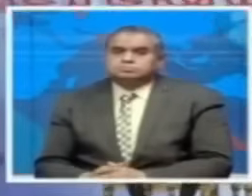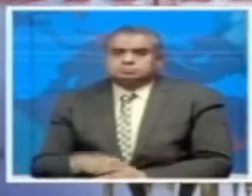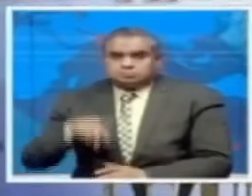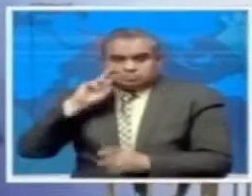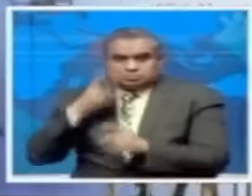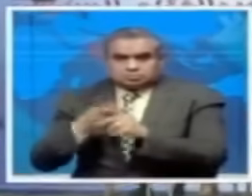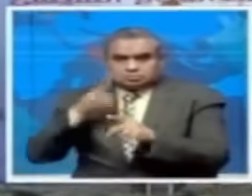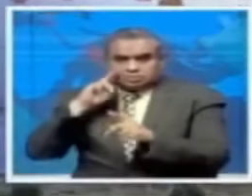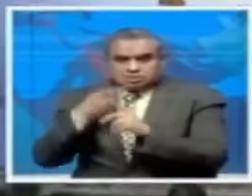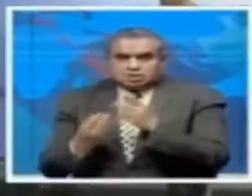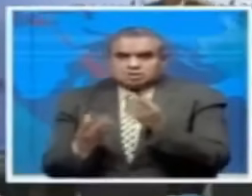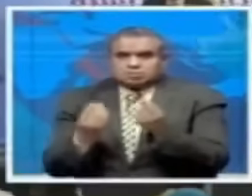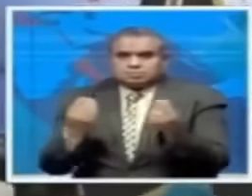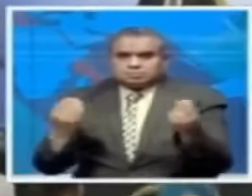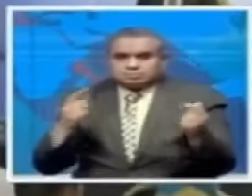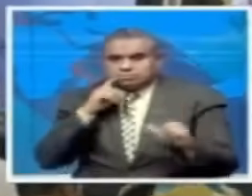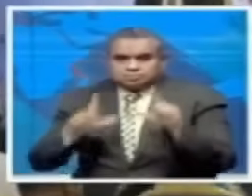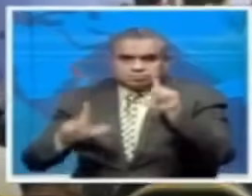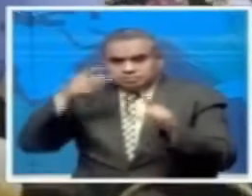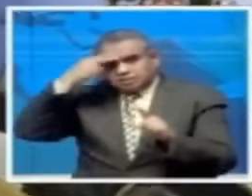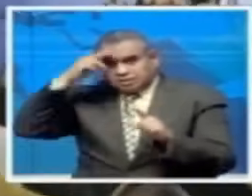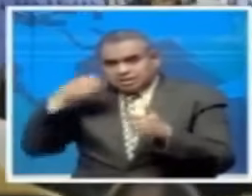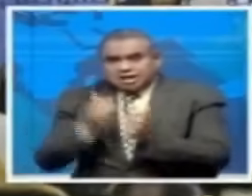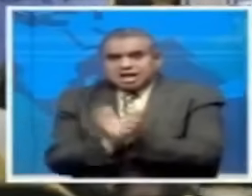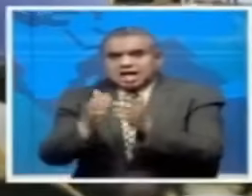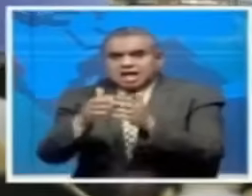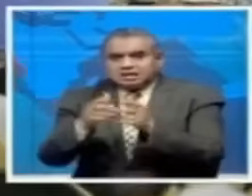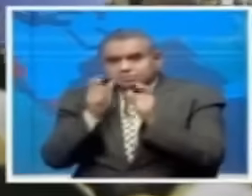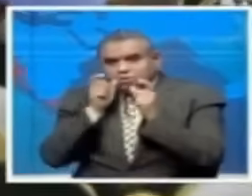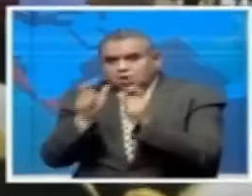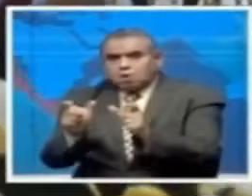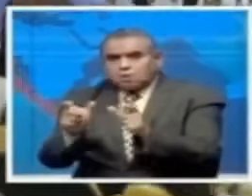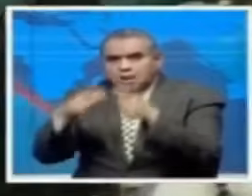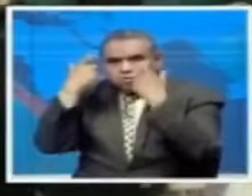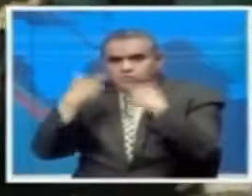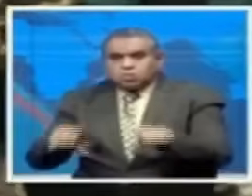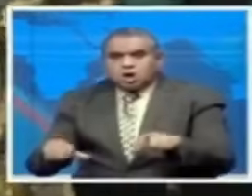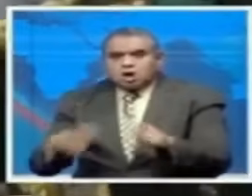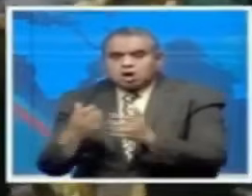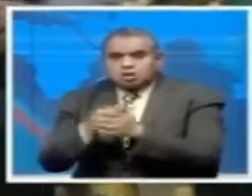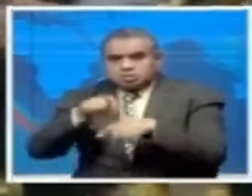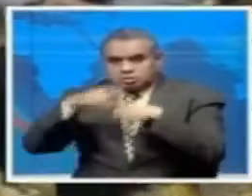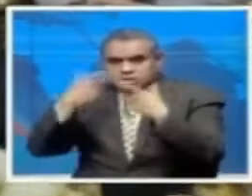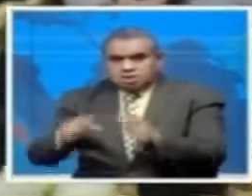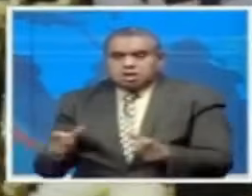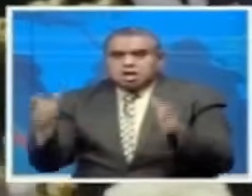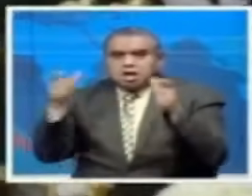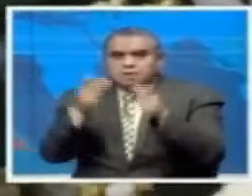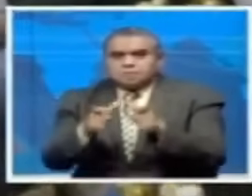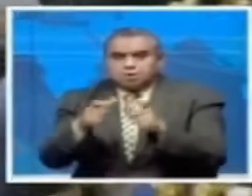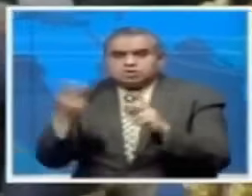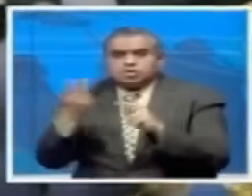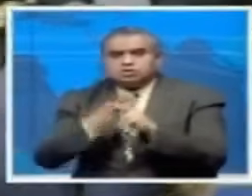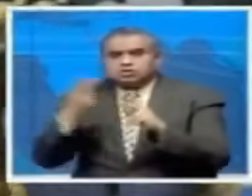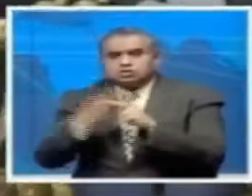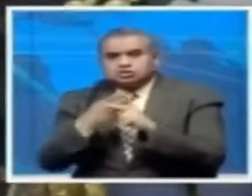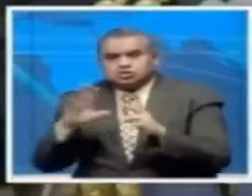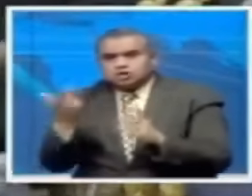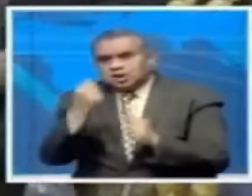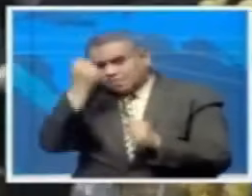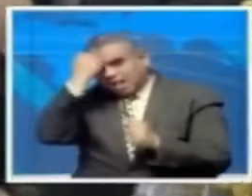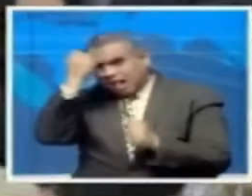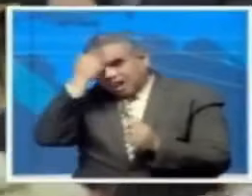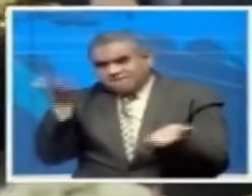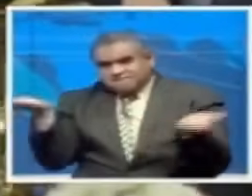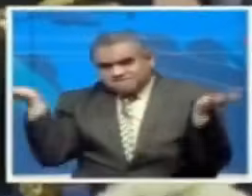بحضور كبير لقيادات حزب حماة الوطن بمحافظة السويس أقيم مؤتمر جماهيري حاشد ضم الآلاف من